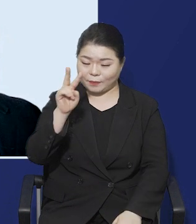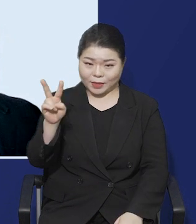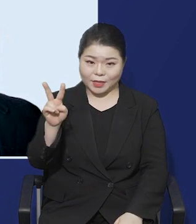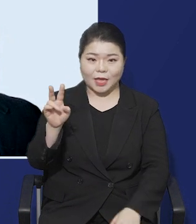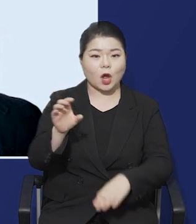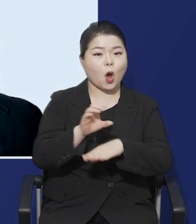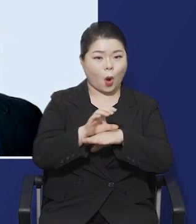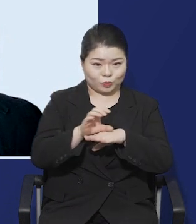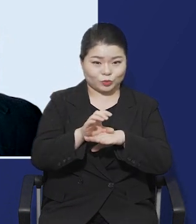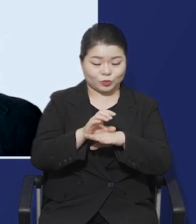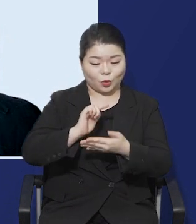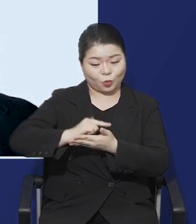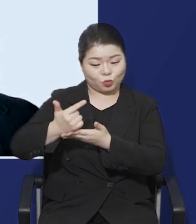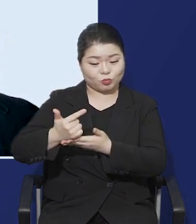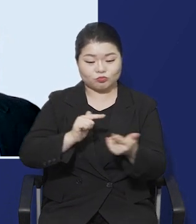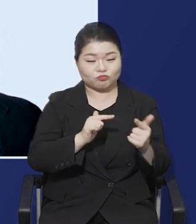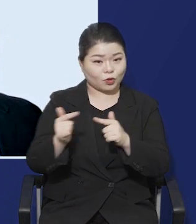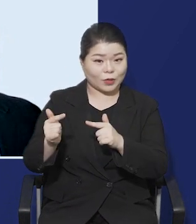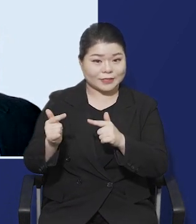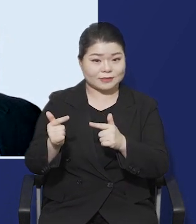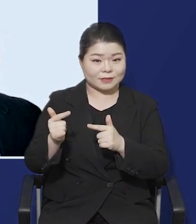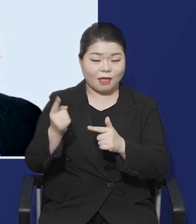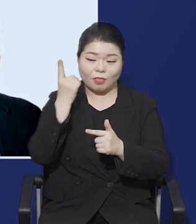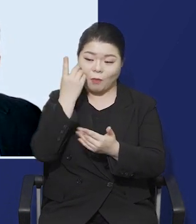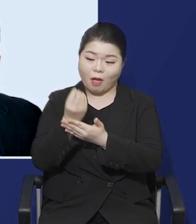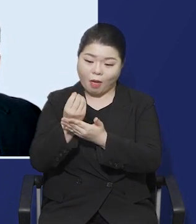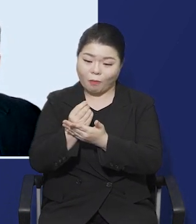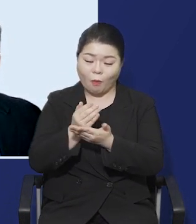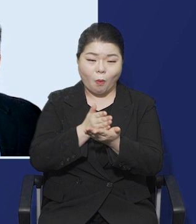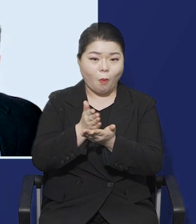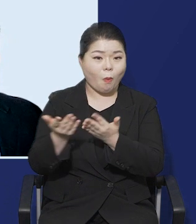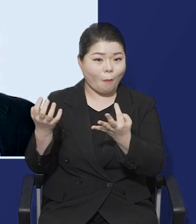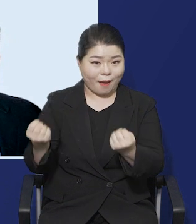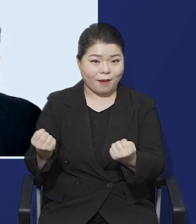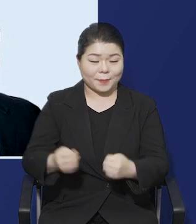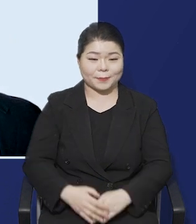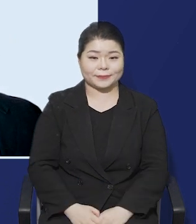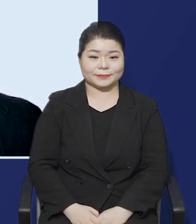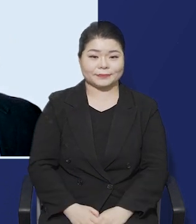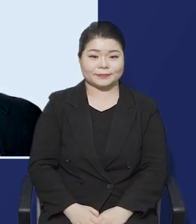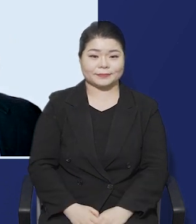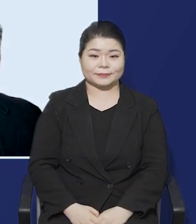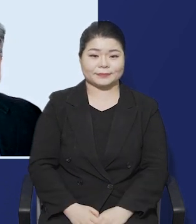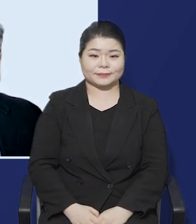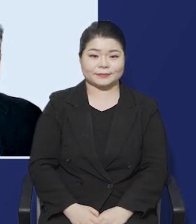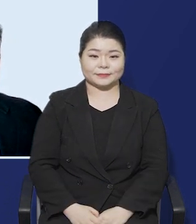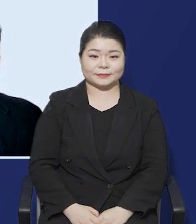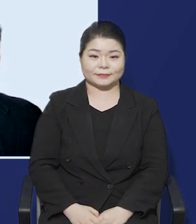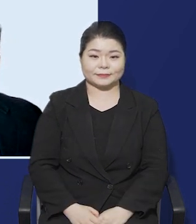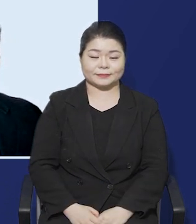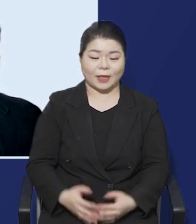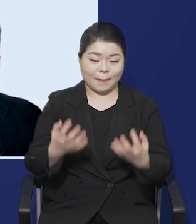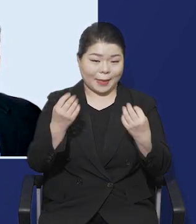컴퓨터와 노트북 등의 애플리케이션 등 매우 다양합니다. 디지털 매체는